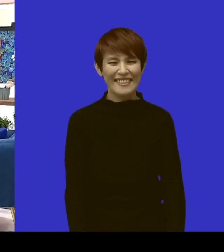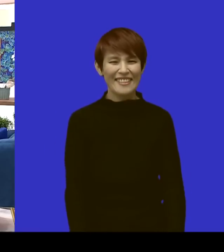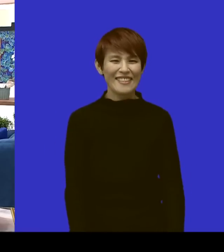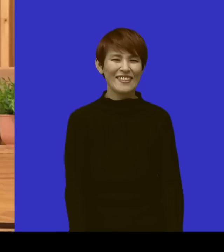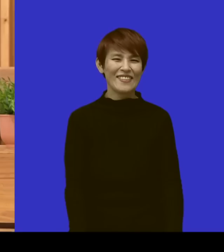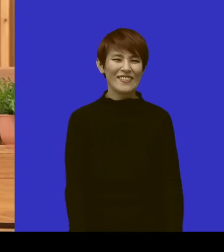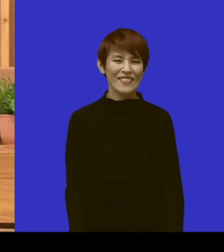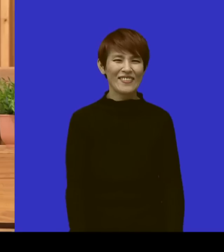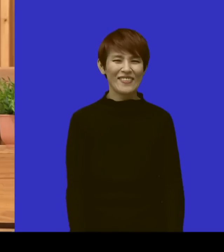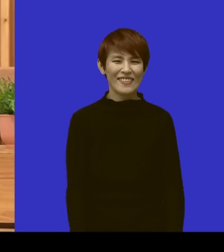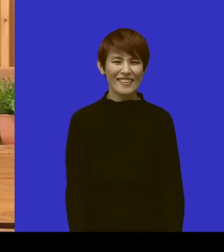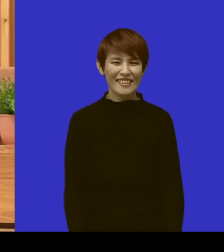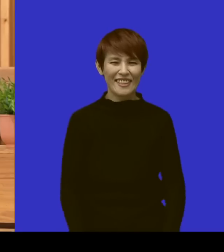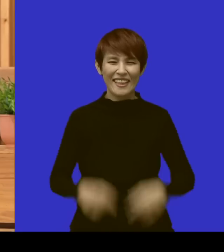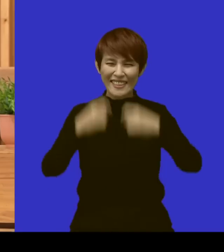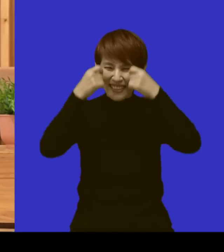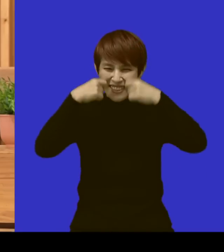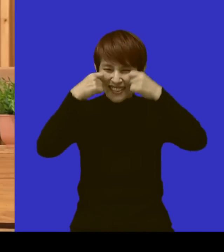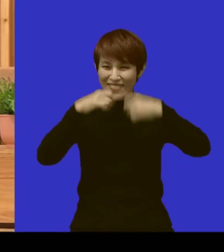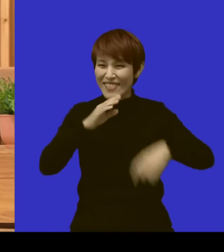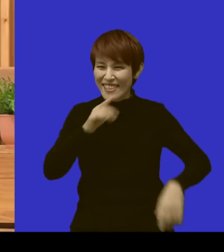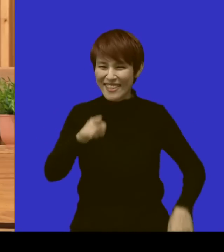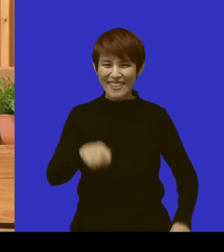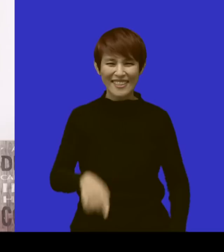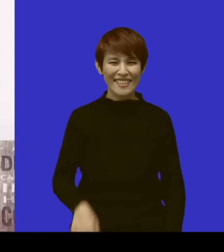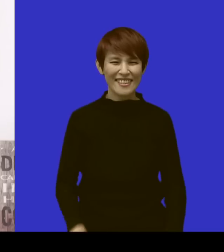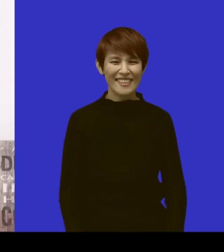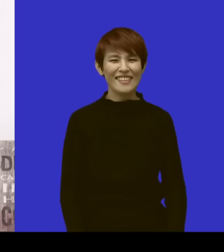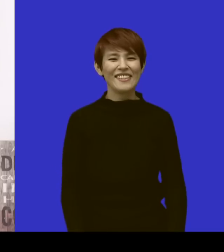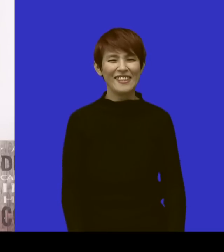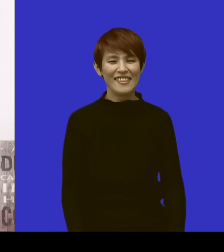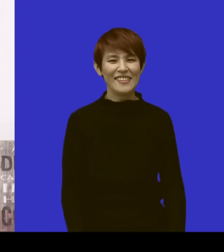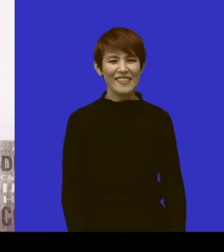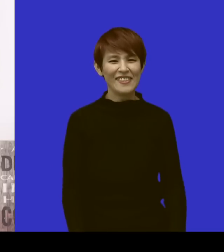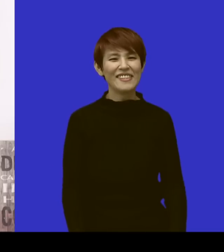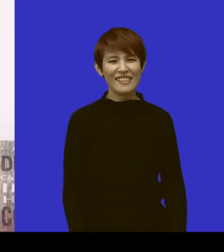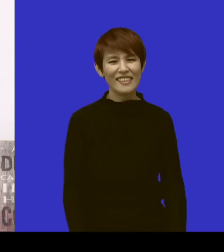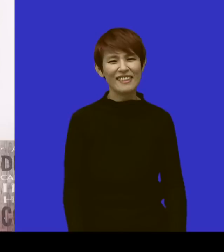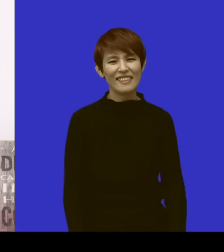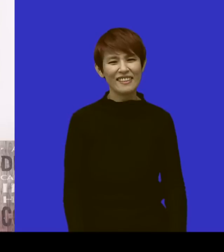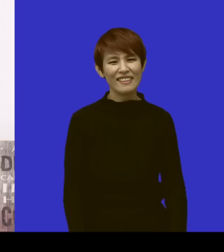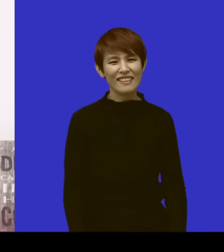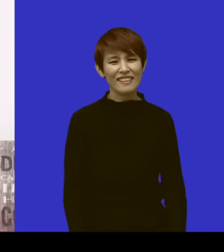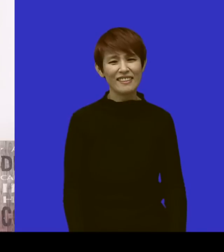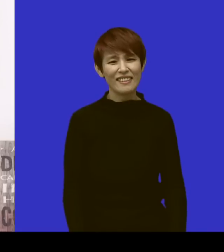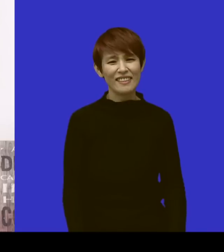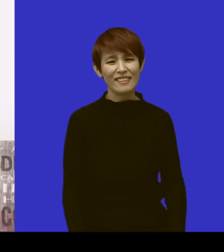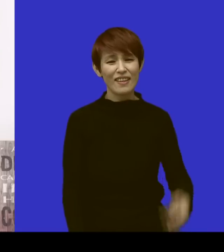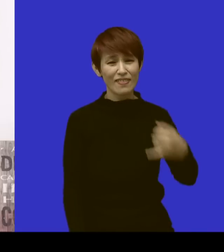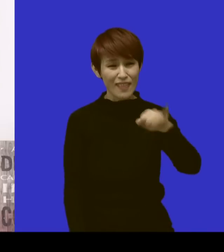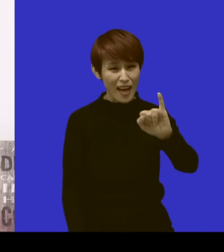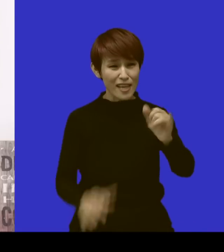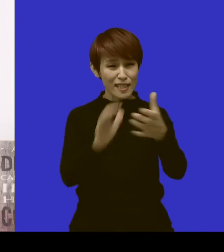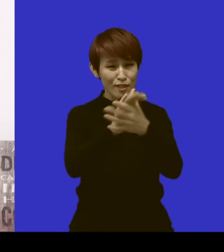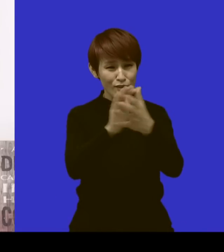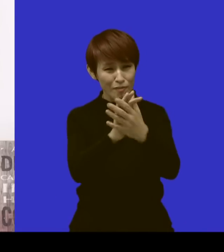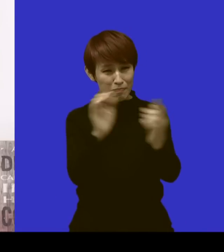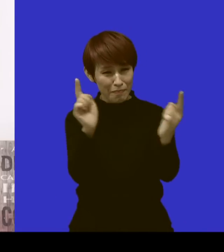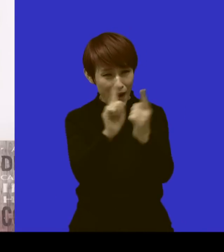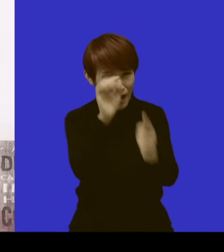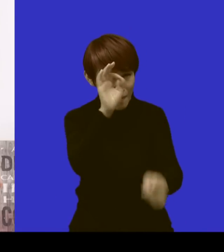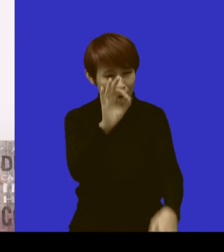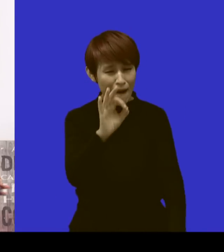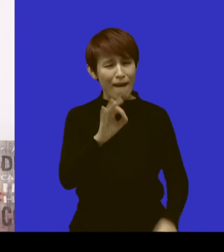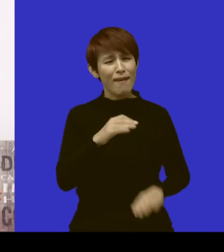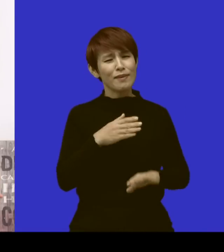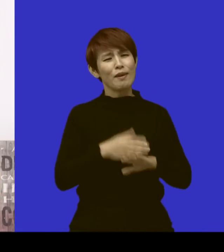같아요. 네. 또 우셨죠. 쭉. 그냥 그게 네. 쭉쭉 나오죠. 그- 쭉. 그냥 그냥 그렇게 감사했어. 그렇죠. 다른